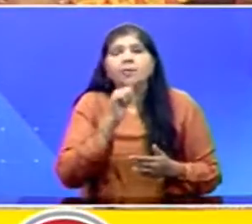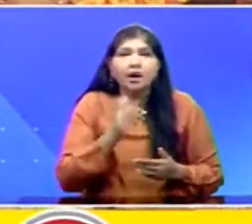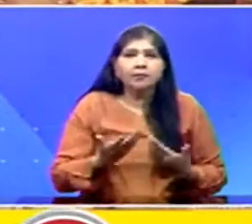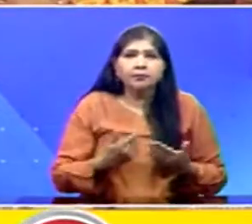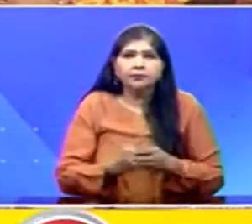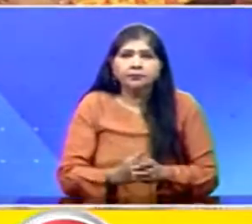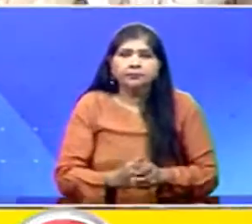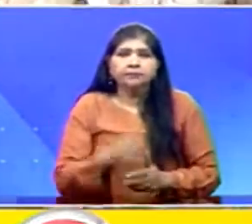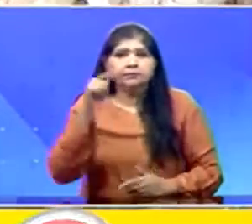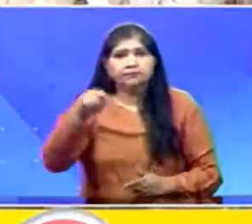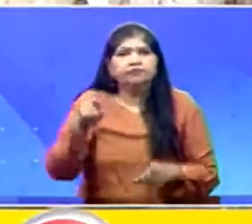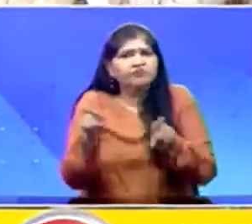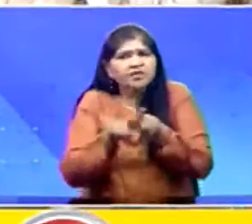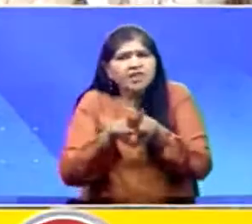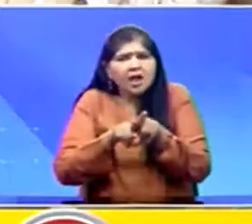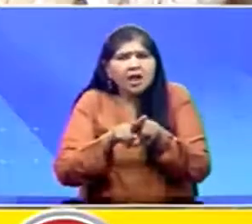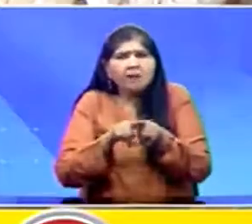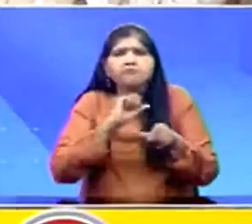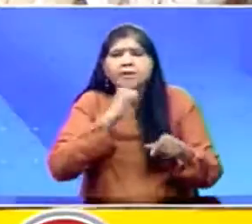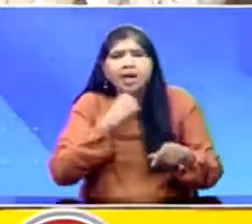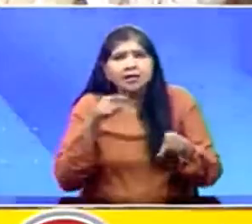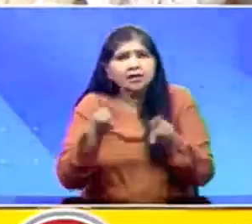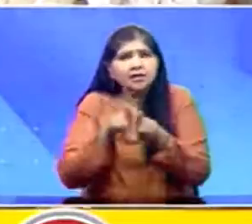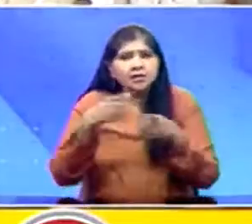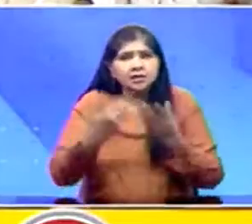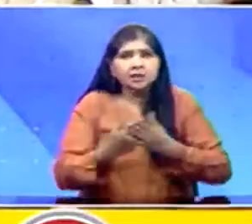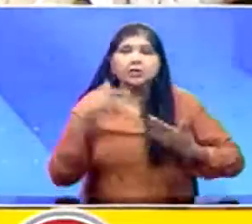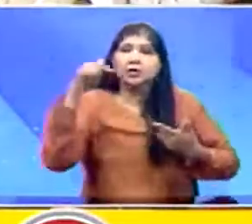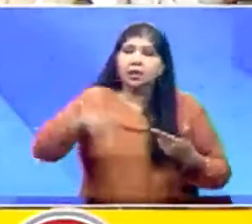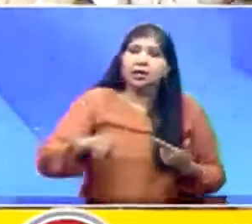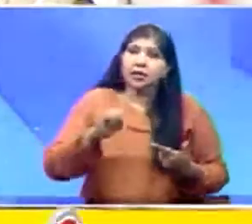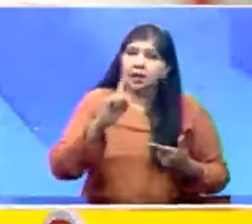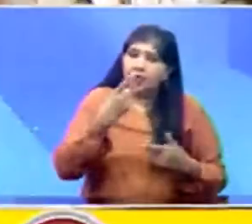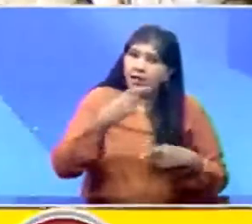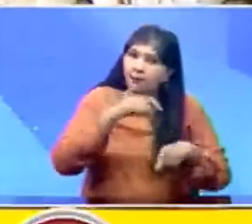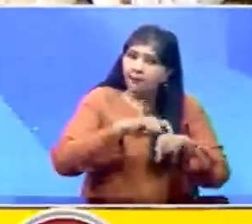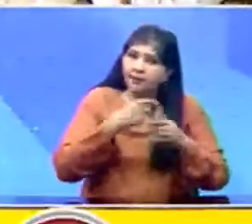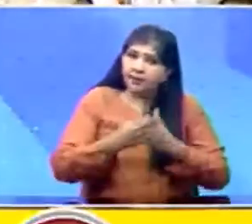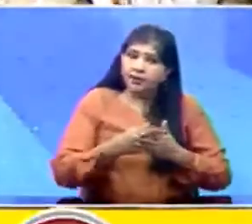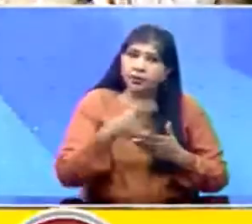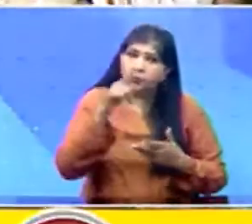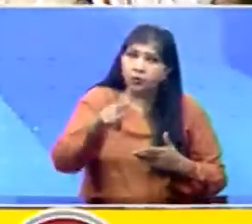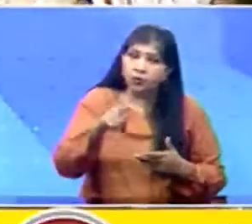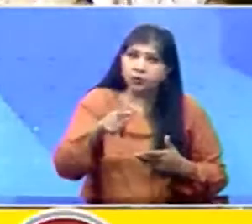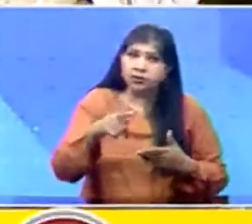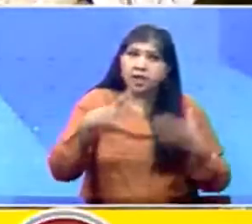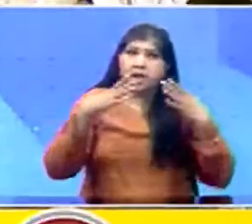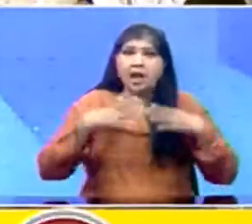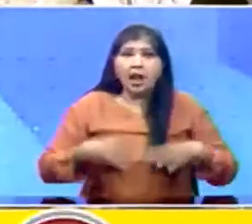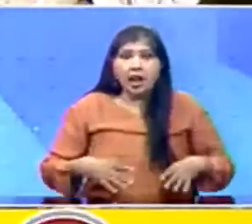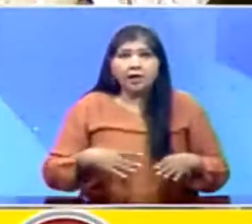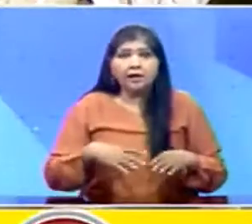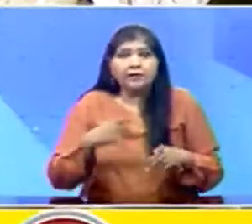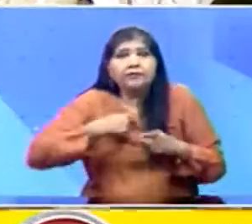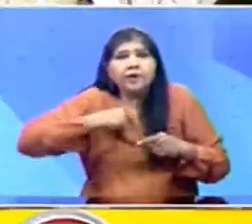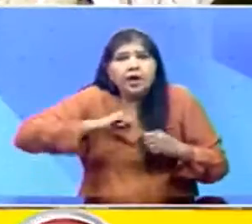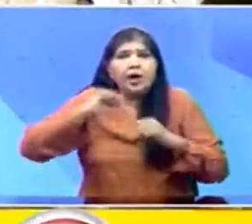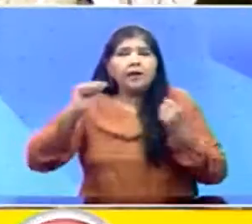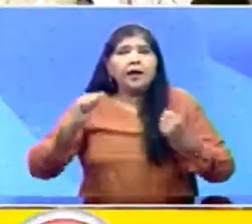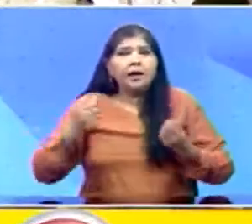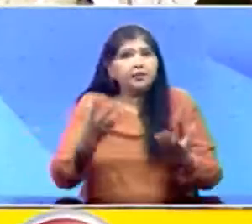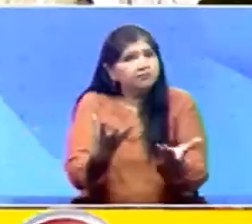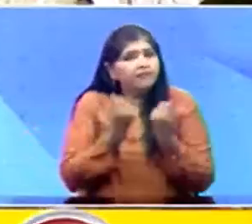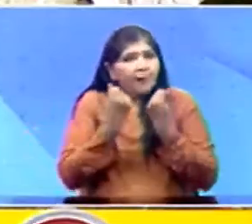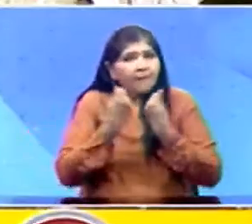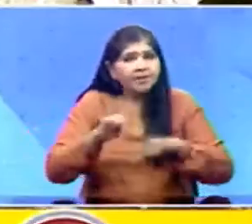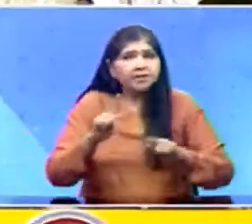जब आपकी उम्रके थे, तो एक बार उनसे जीवन का भी अधिकार छिल लिया